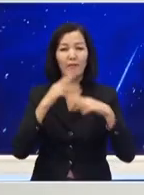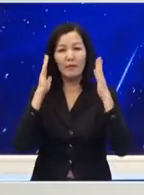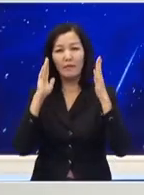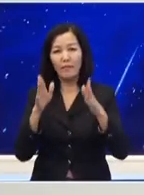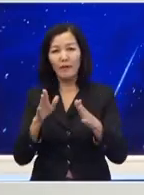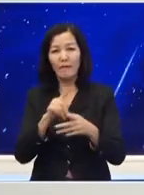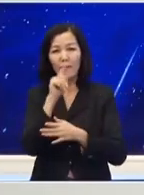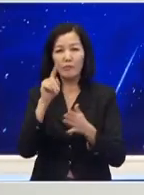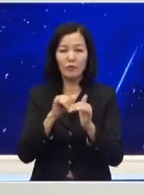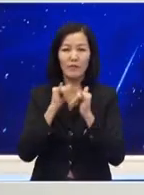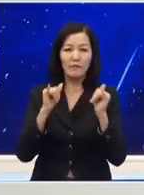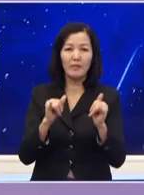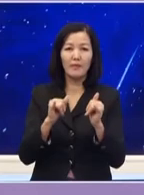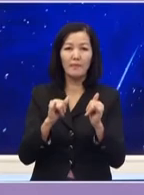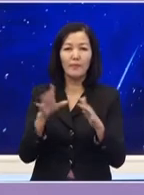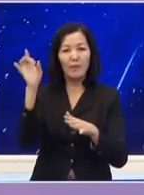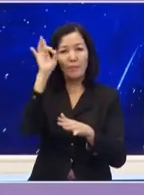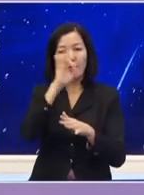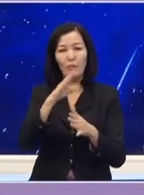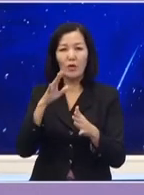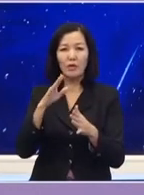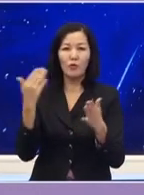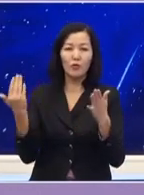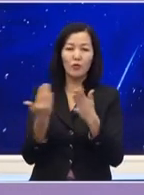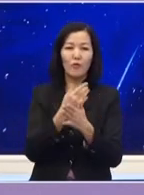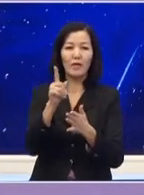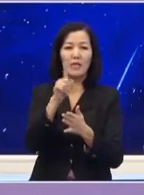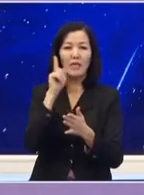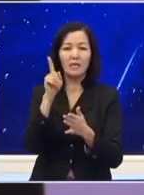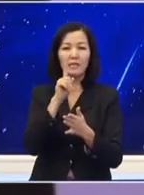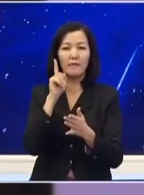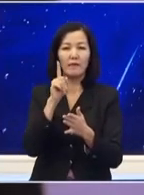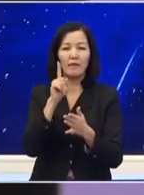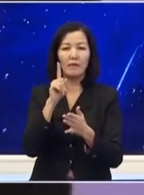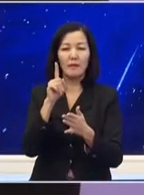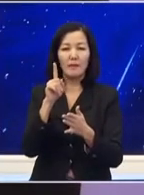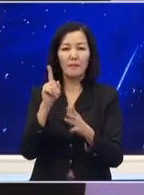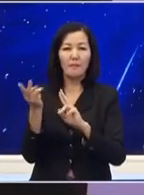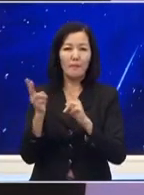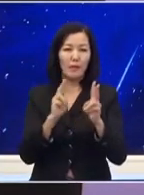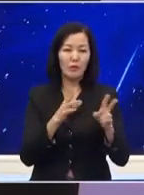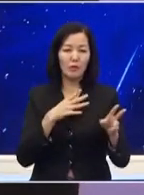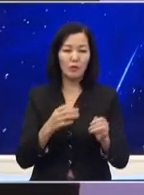Внимание уделялось и вопросу развития и популяризации современных танцев среди молодежи.